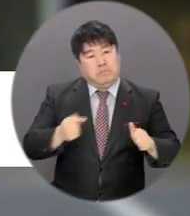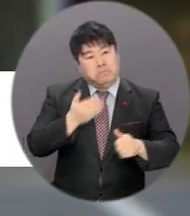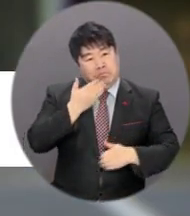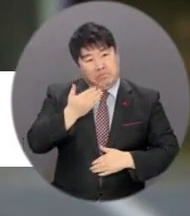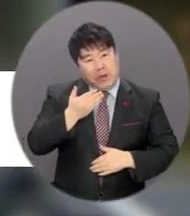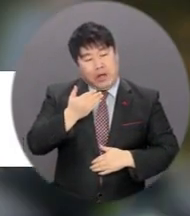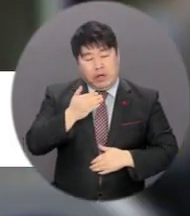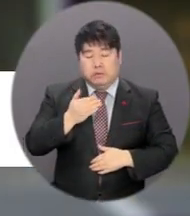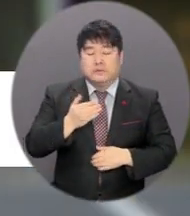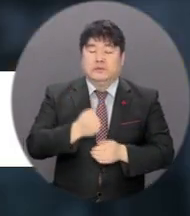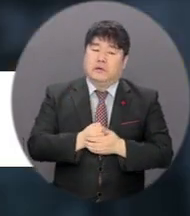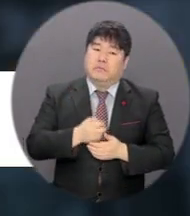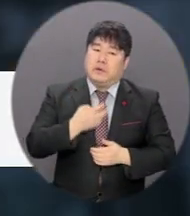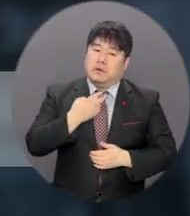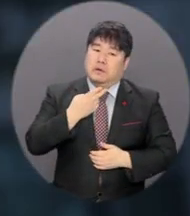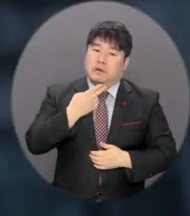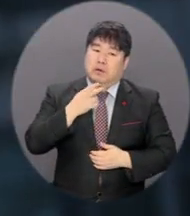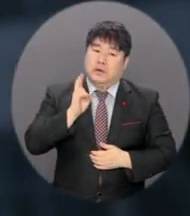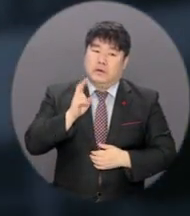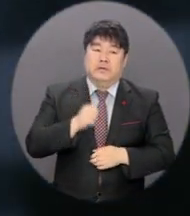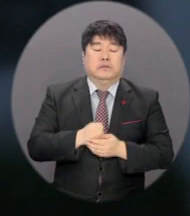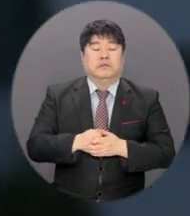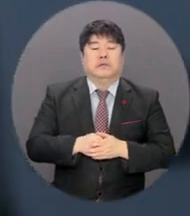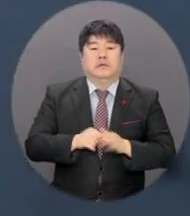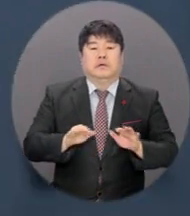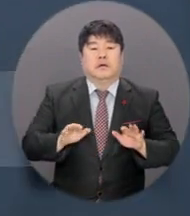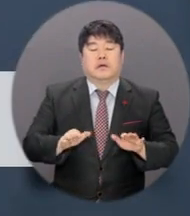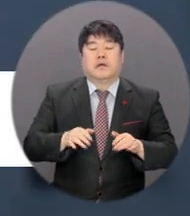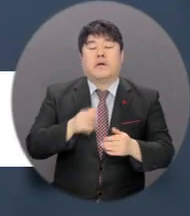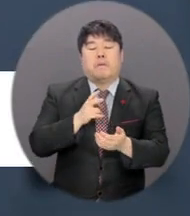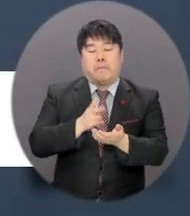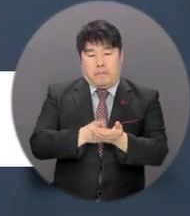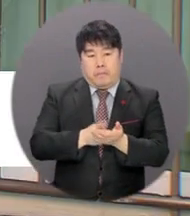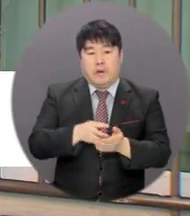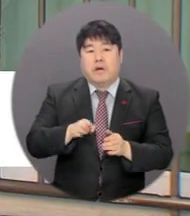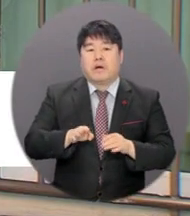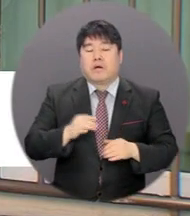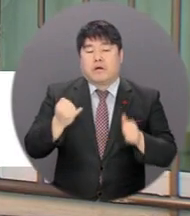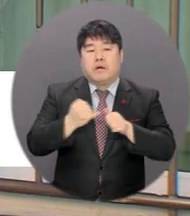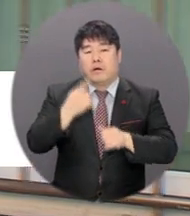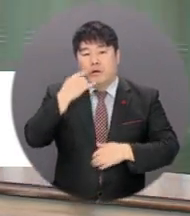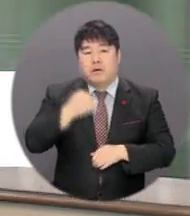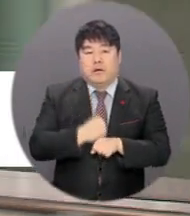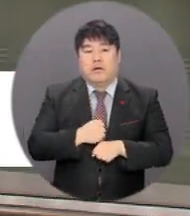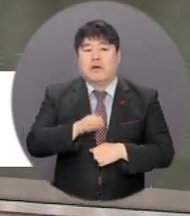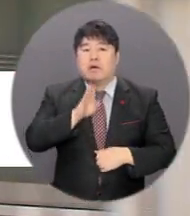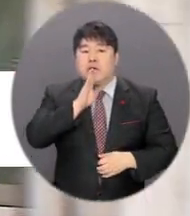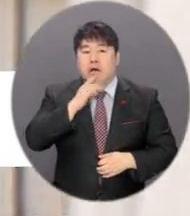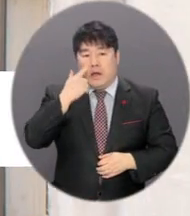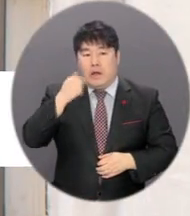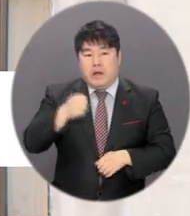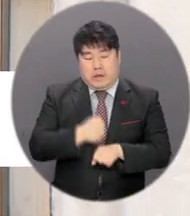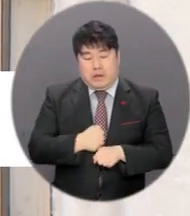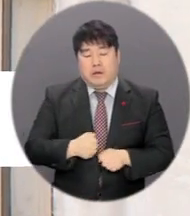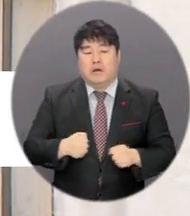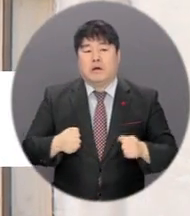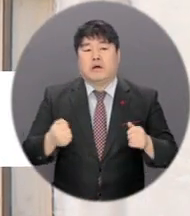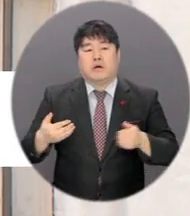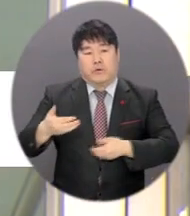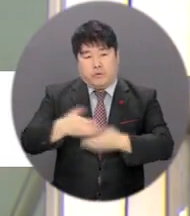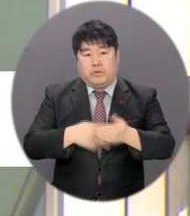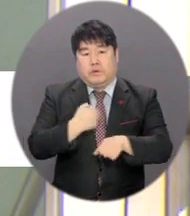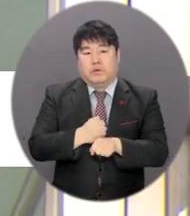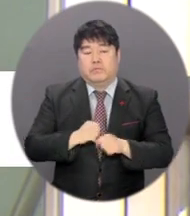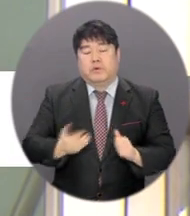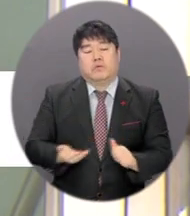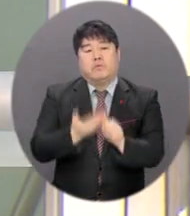그런 가능성은. 친모는 법정 미혼모로 친부와는 교류가 없어 양육비 등의 조력을 받은 적이